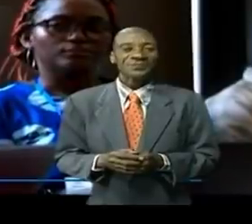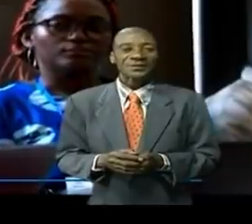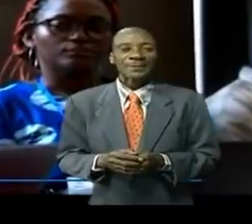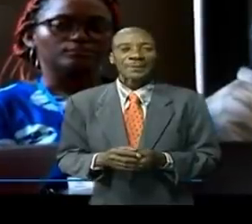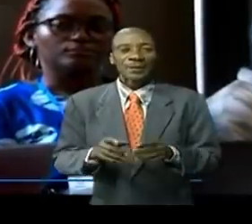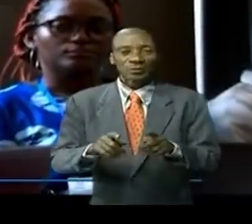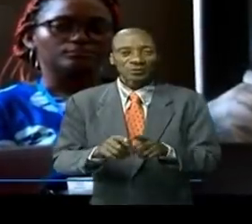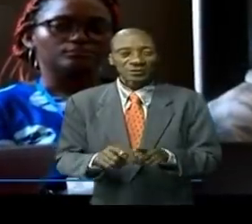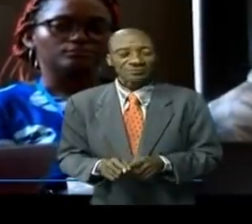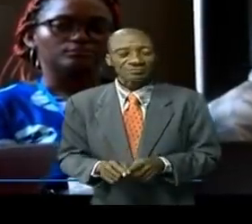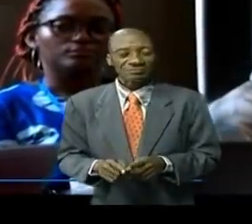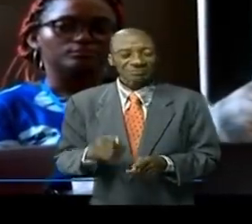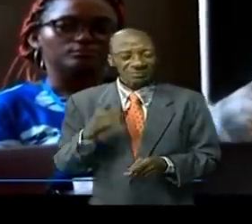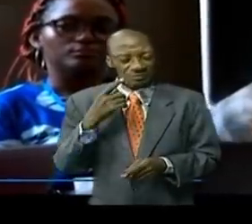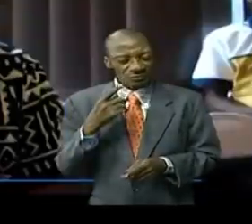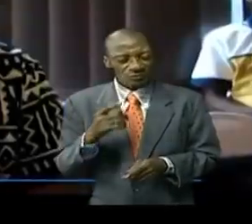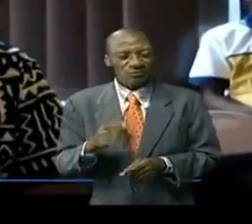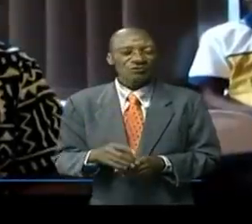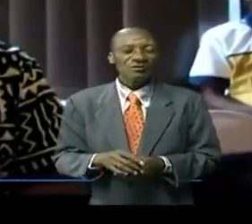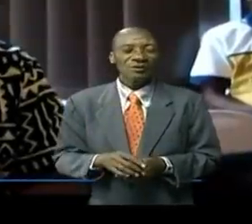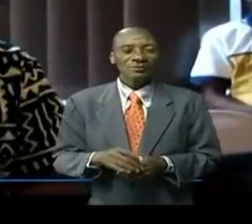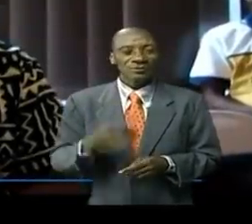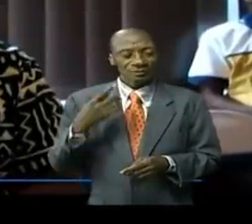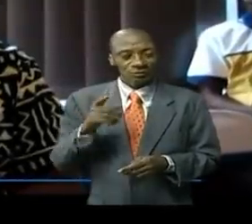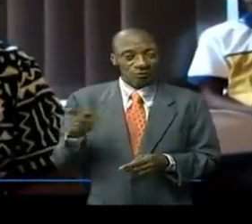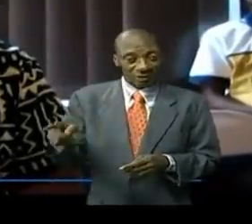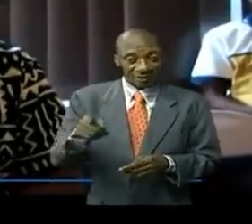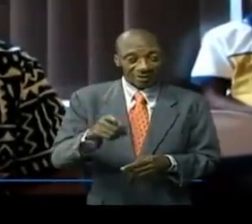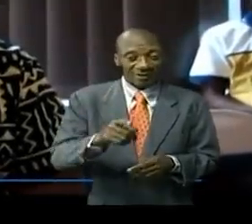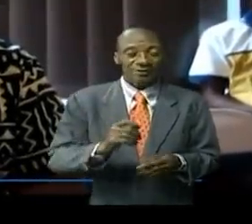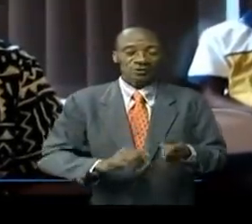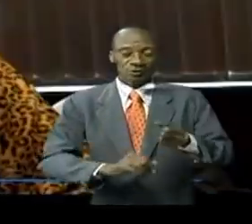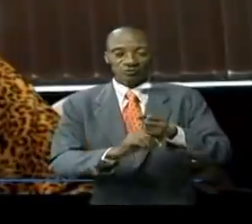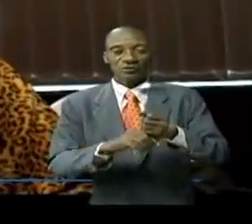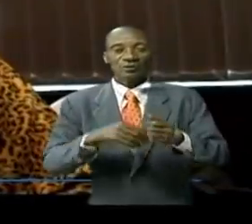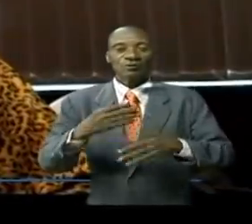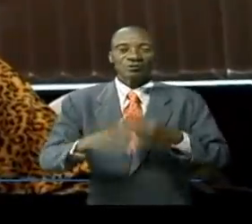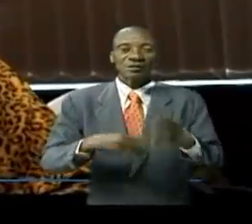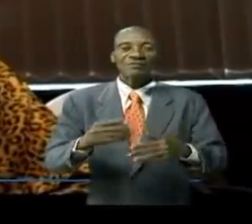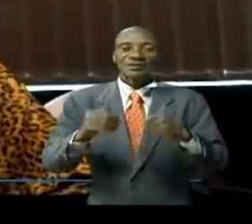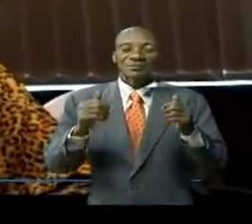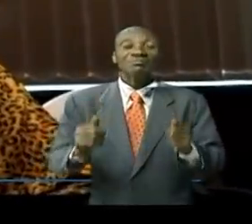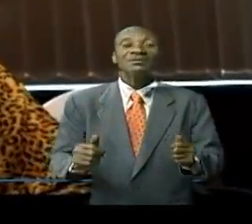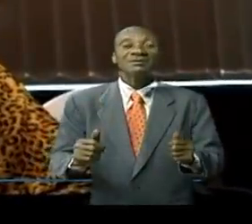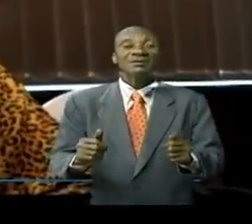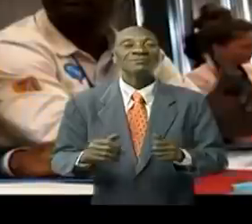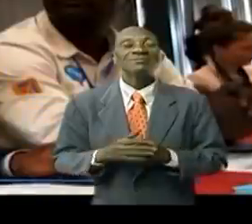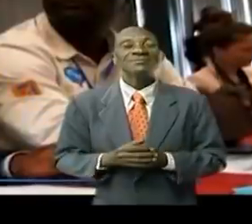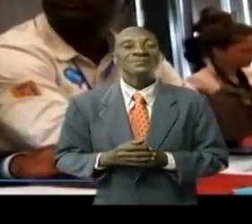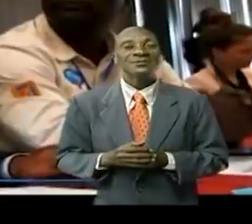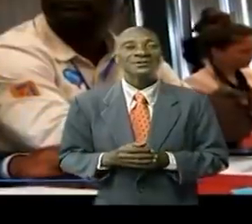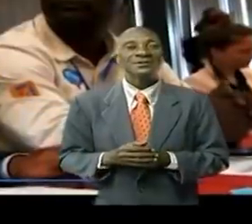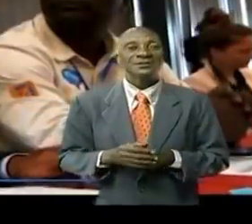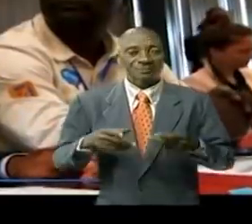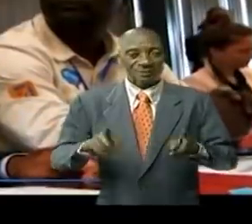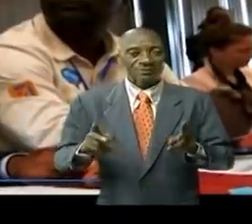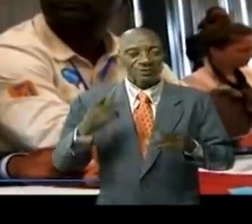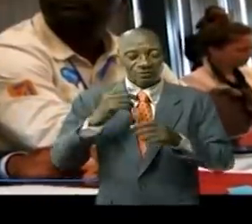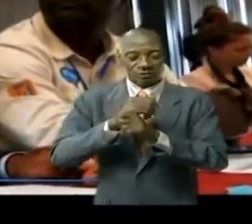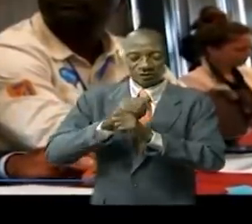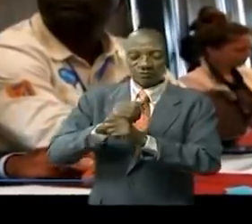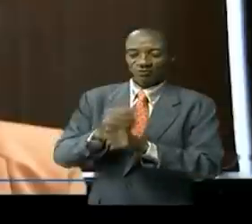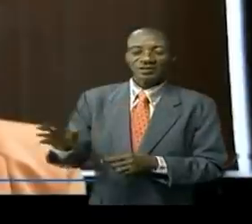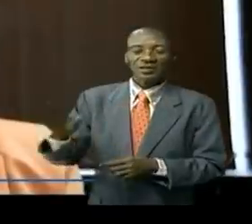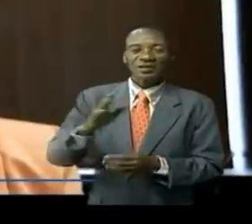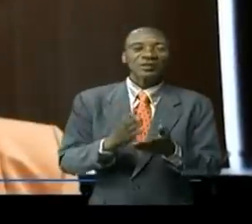aussi ça va leur permettre de mieux faire leurs activités de conservation sur le terrain. Ça va leur permettre de sécuriser leurs droits sur